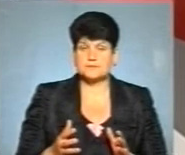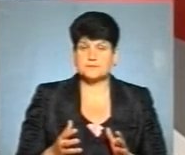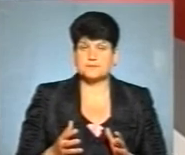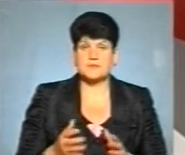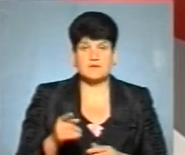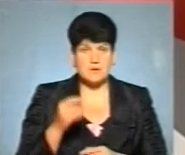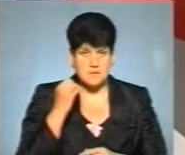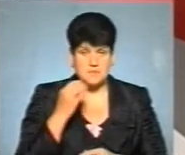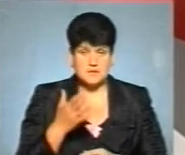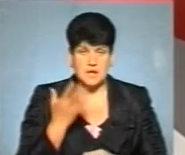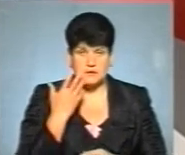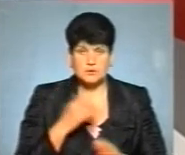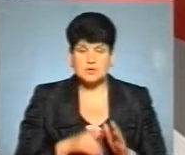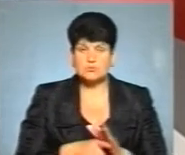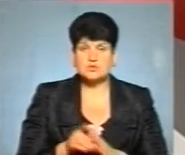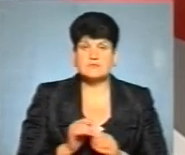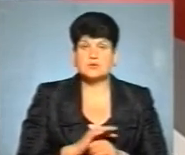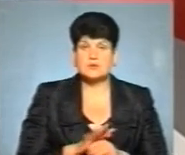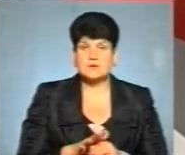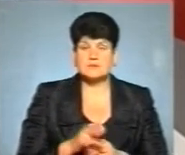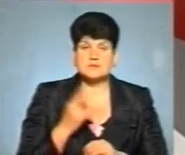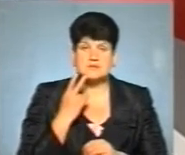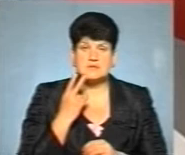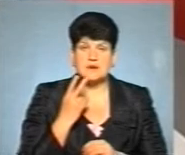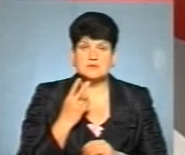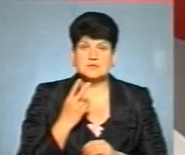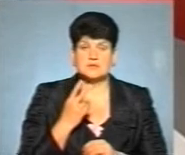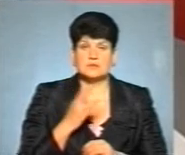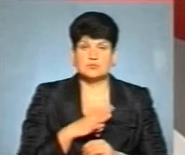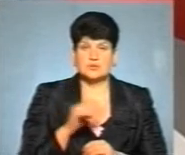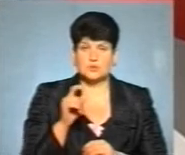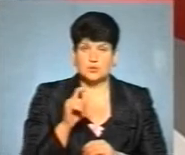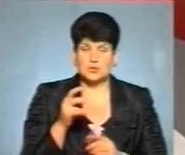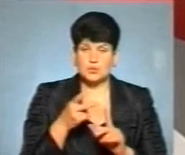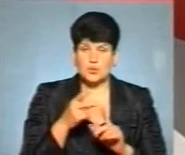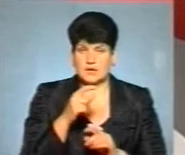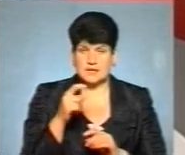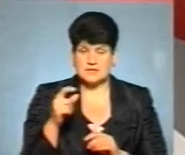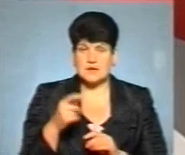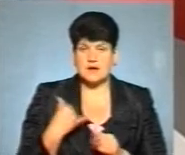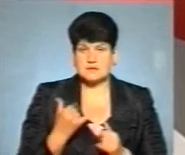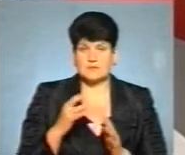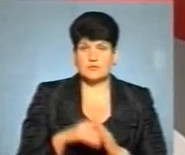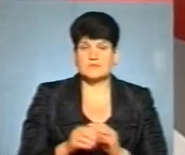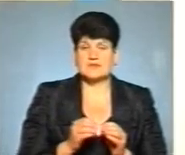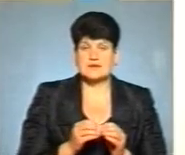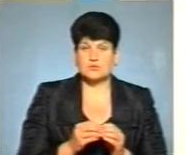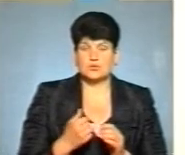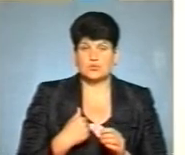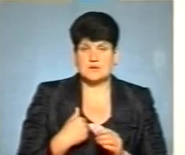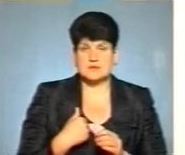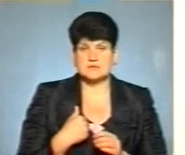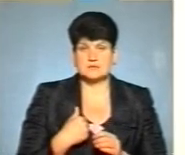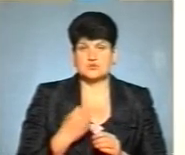ви пам'ятаєте, коли ми починався коронавірус, ми завжди не сходили з другої лінійки. А зараз ми вже входимо внизу в десятку. І в нас тенденція за